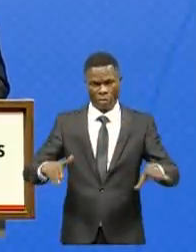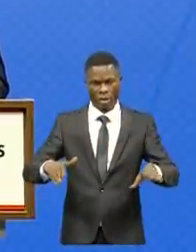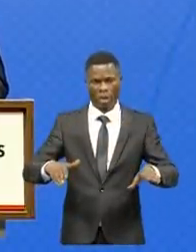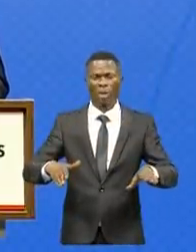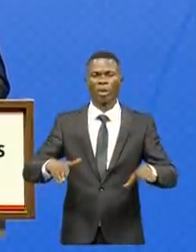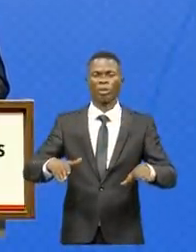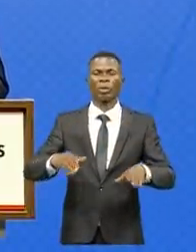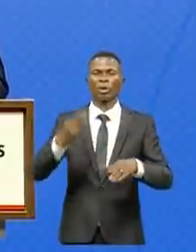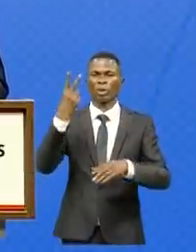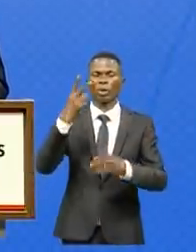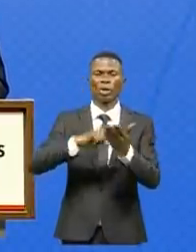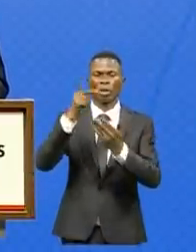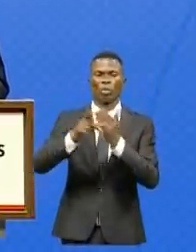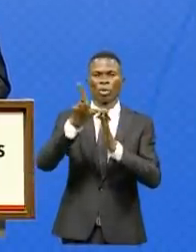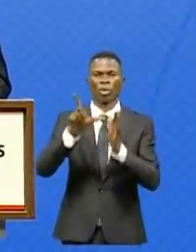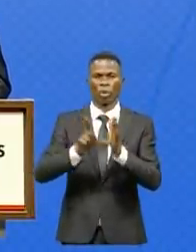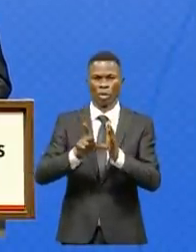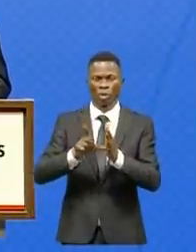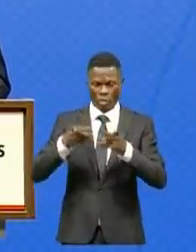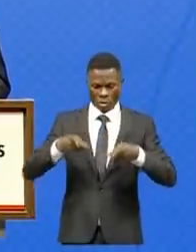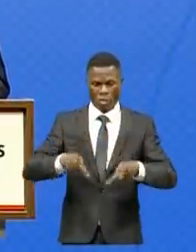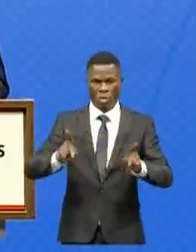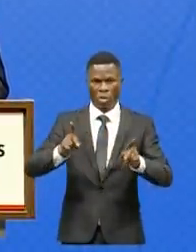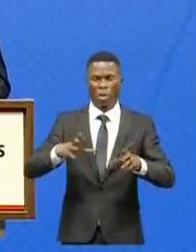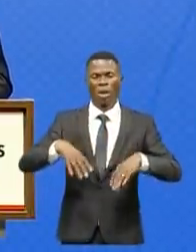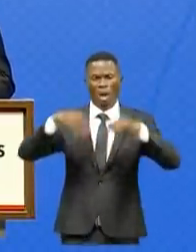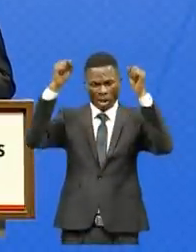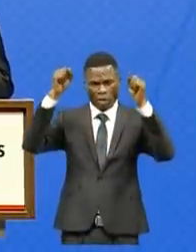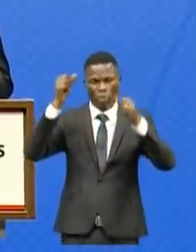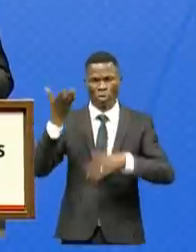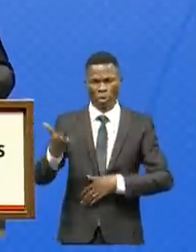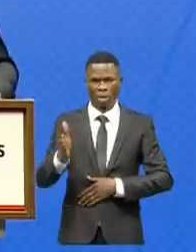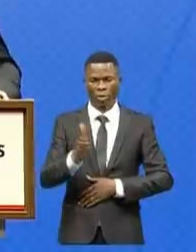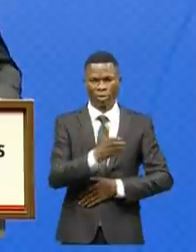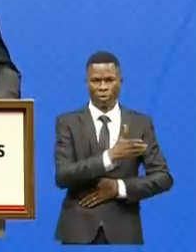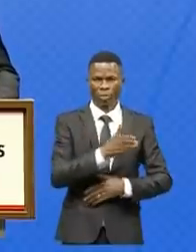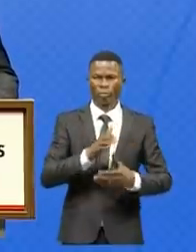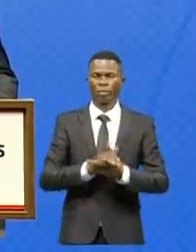délibération, ces deux projets de loi d'autorisation ont été adoptés.